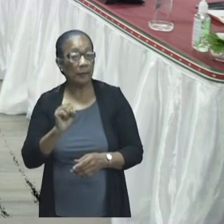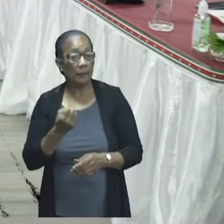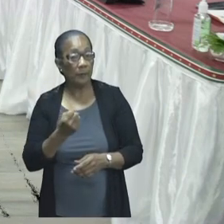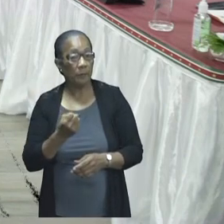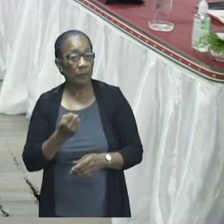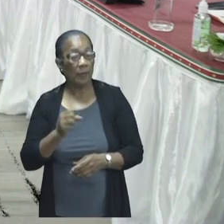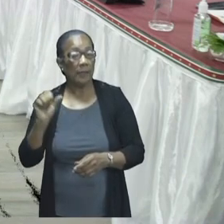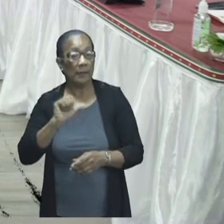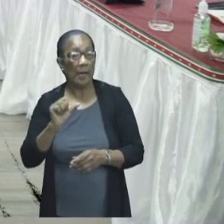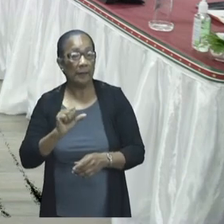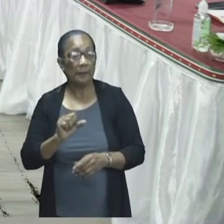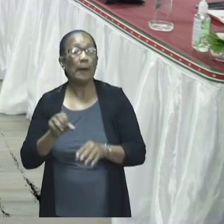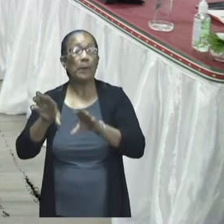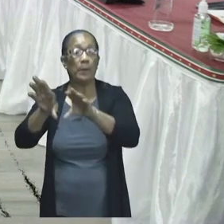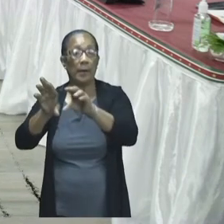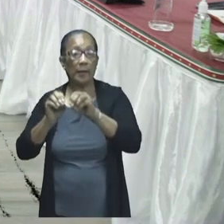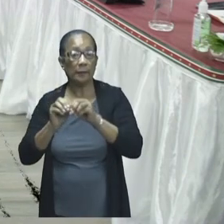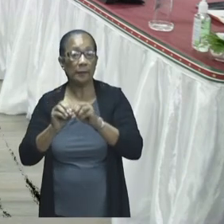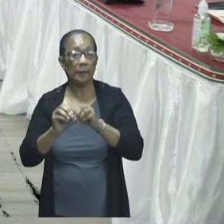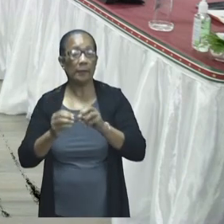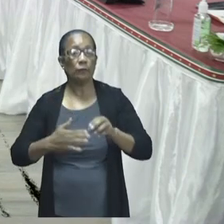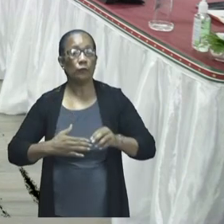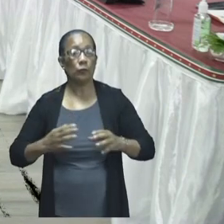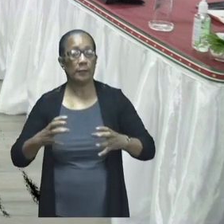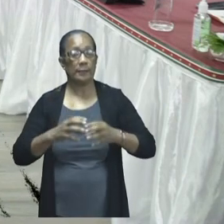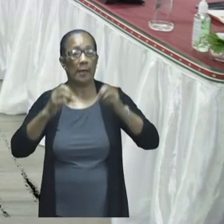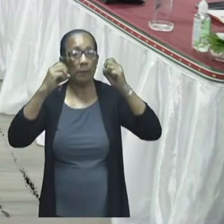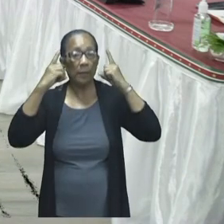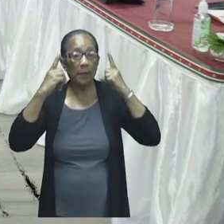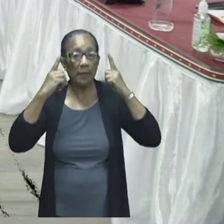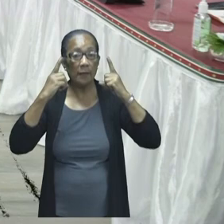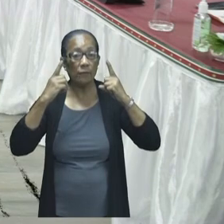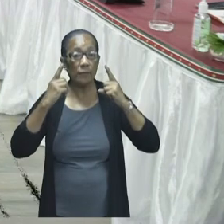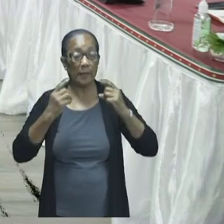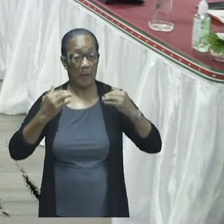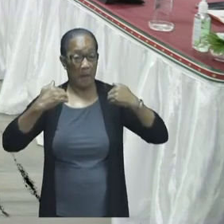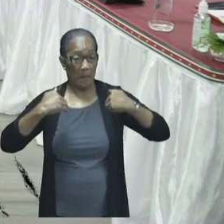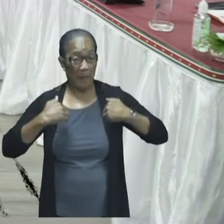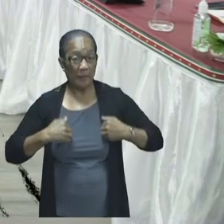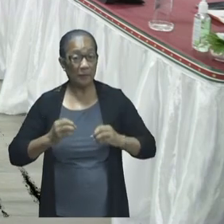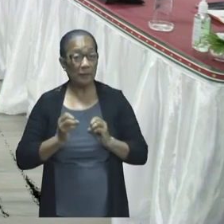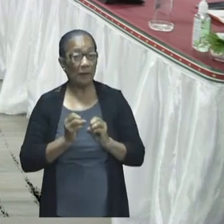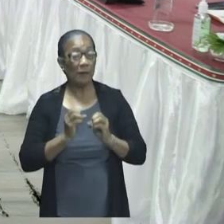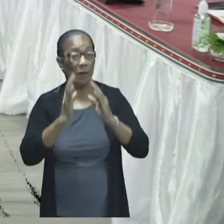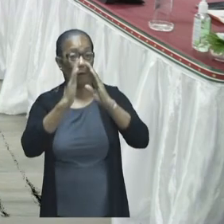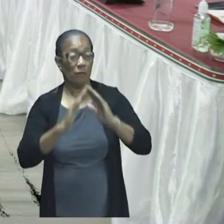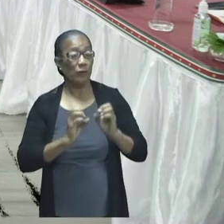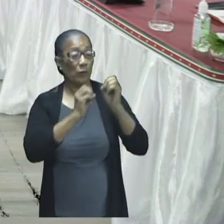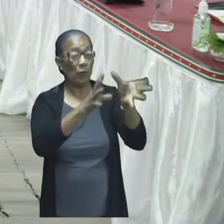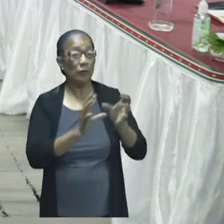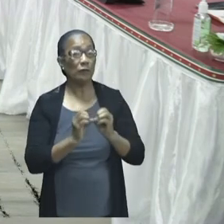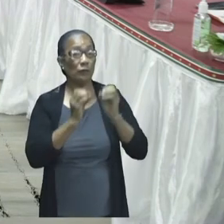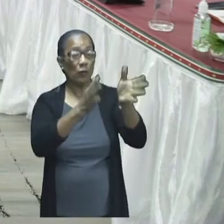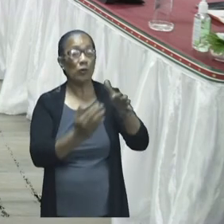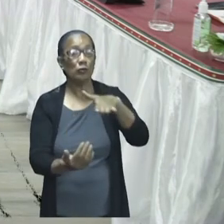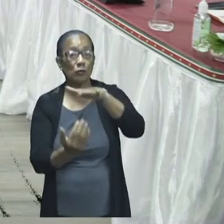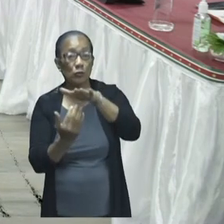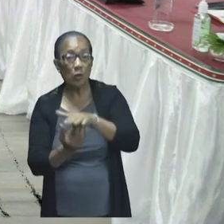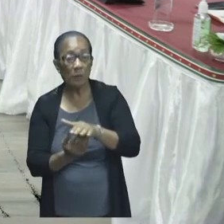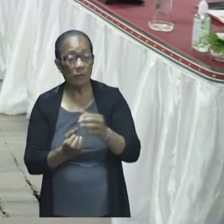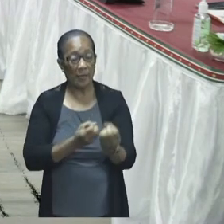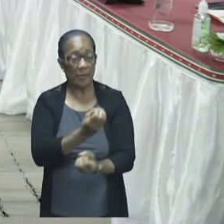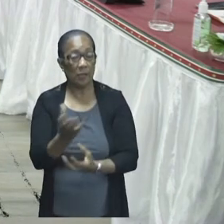inhouden voor de samenleving daan ze waren in factua cissé stoppen van economische activiteiten en